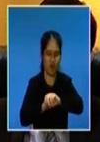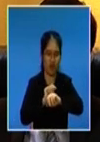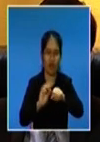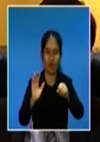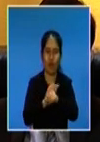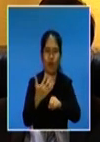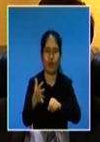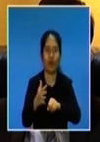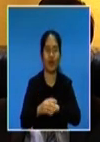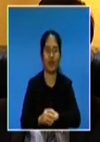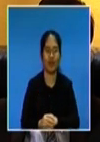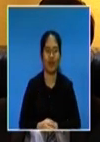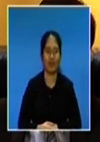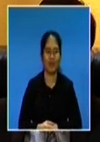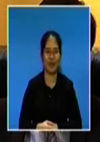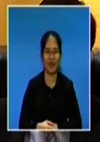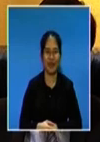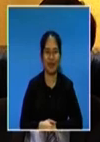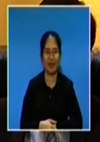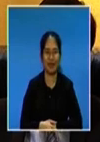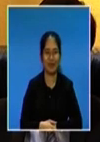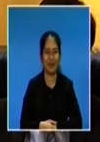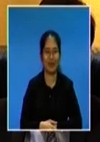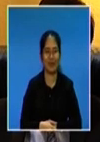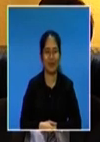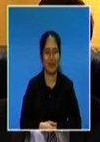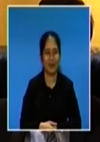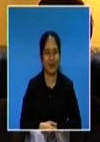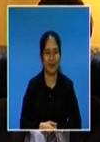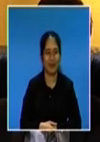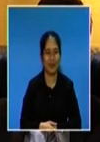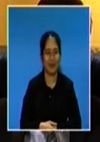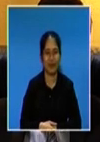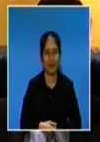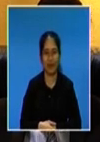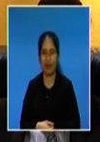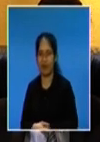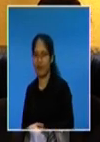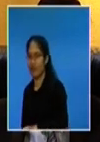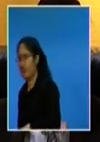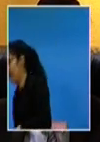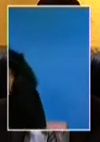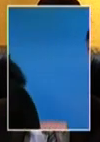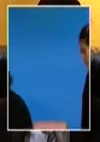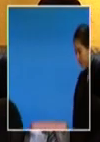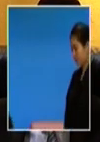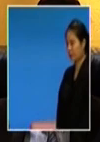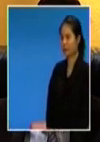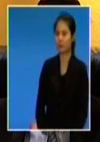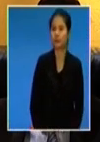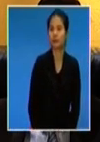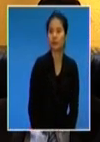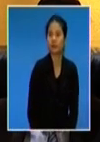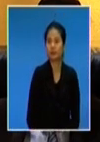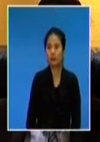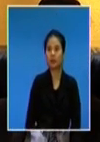จะขอทำความเข้าใจว่าเราจะตอบกันแบบคือถ้าหากว่าในเนี้ยจะมีความชำนาญกันเฉพาะทางหมดถ้าจะตอบบางที่ท่านเสน